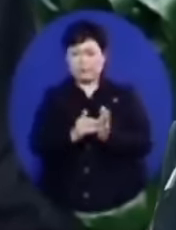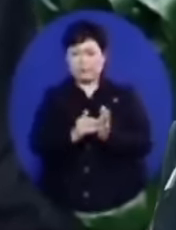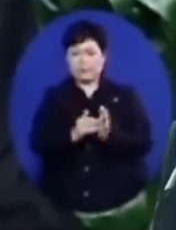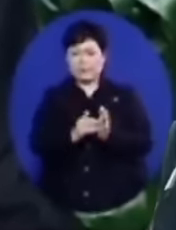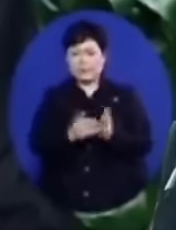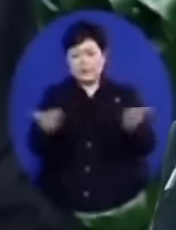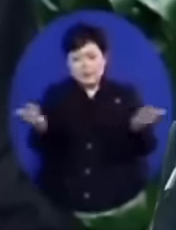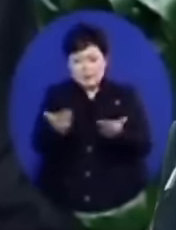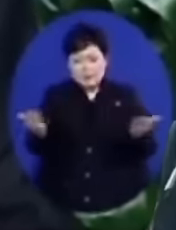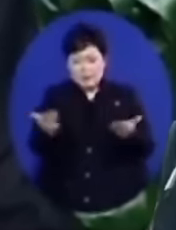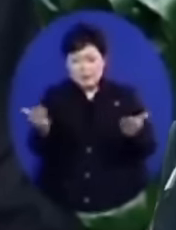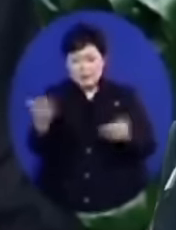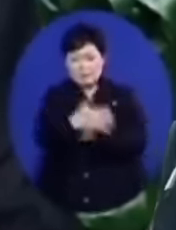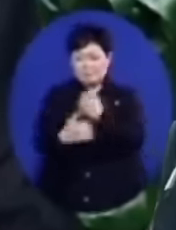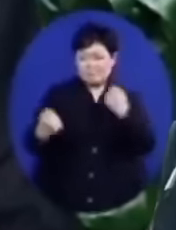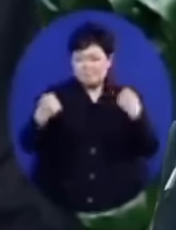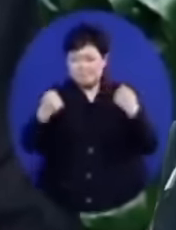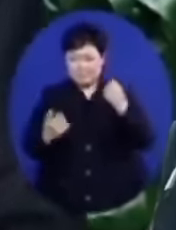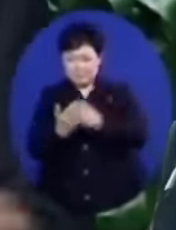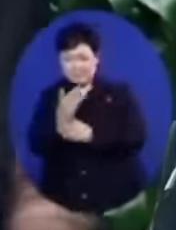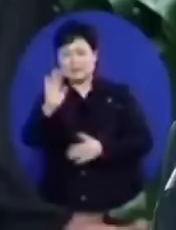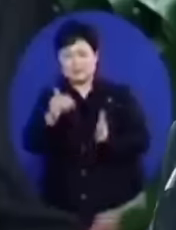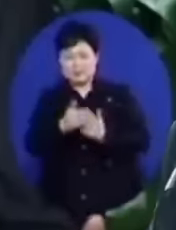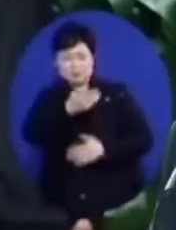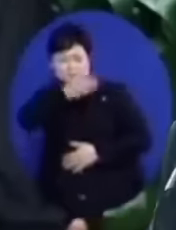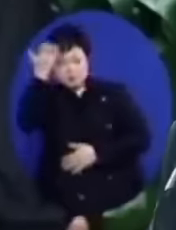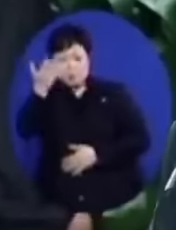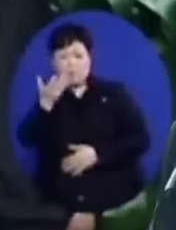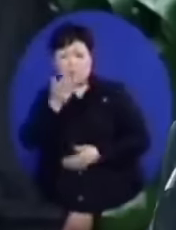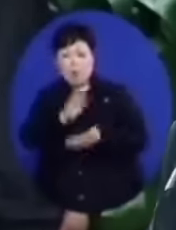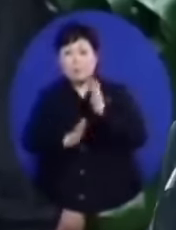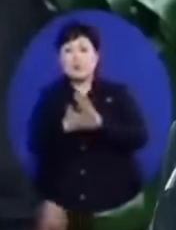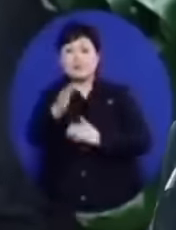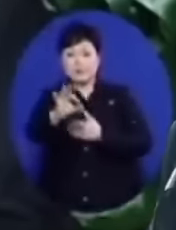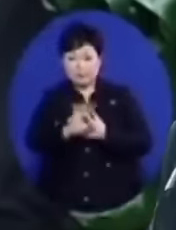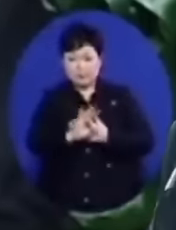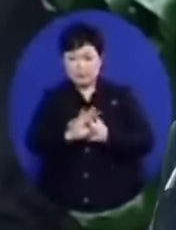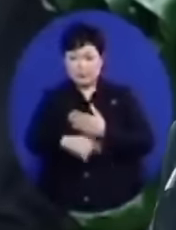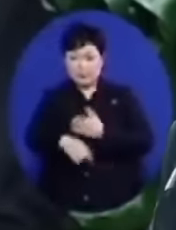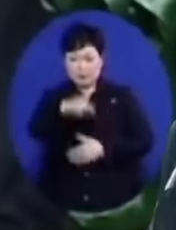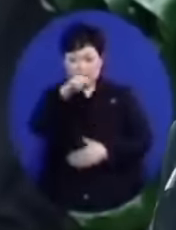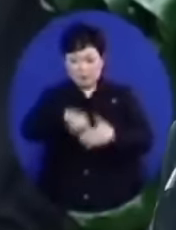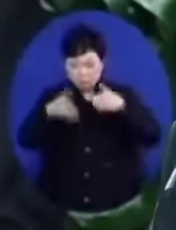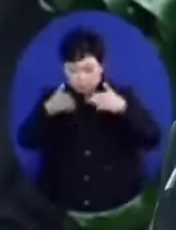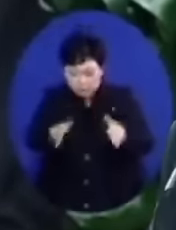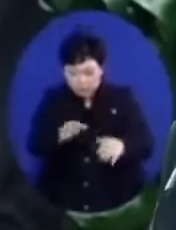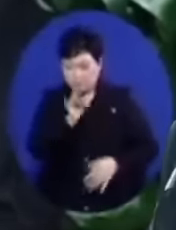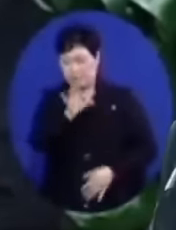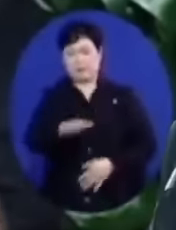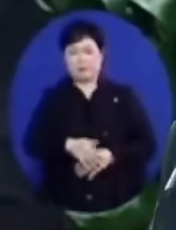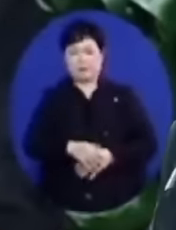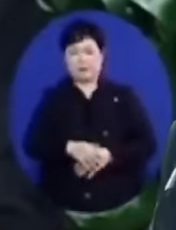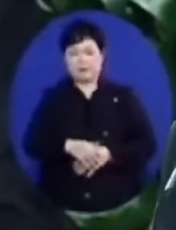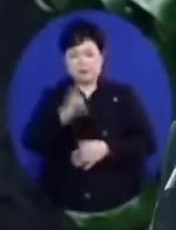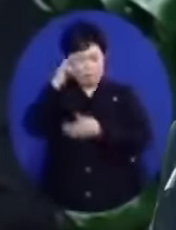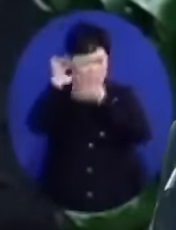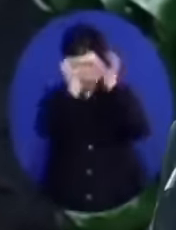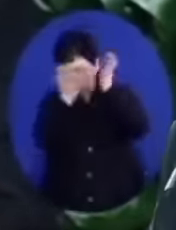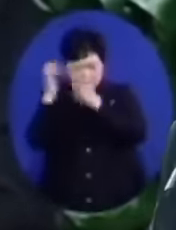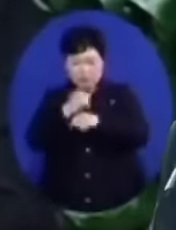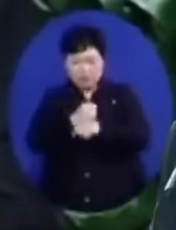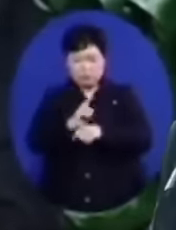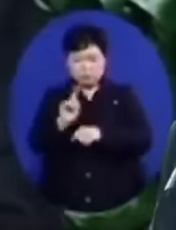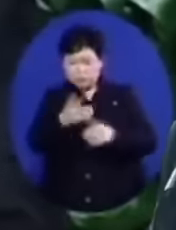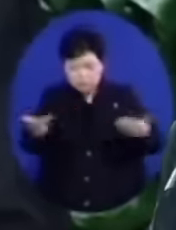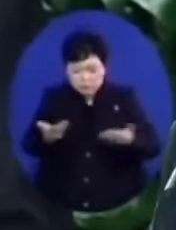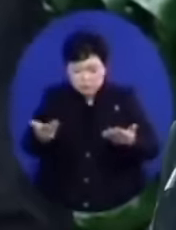일할 에너지도 생기라는 것입니다. 꿈이 없으면 마음을 집중할 수 없습니다. 산만하고 무엇을 할지